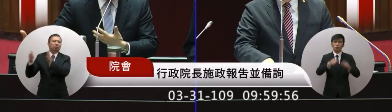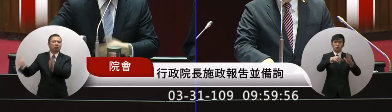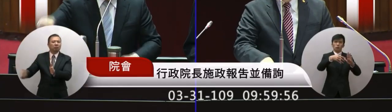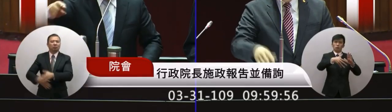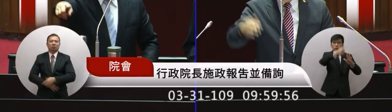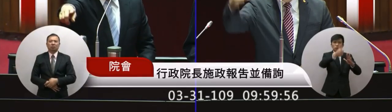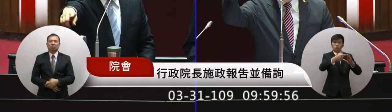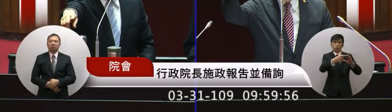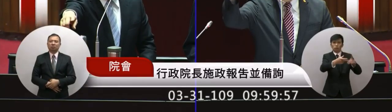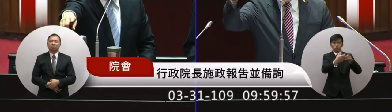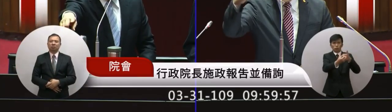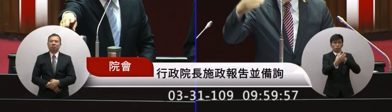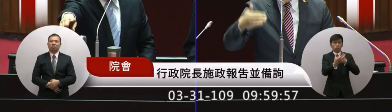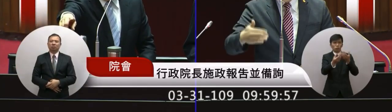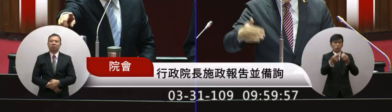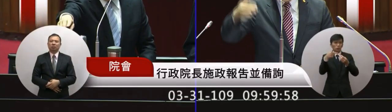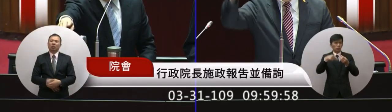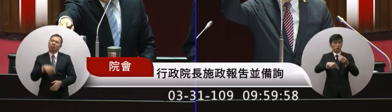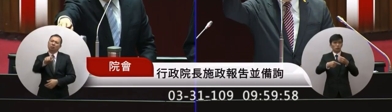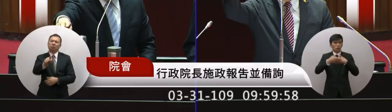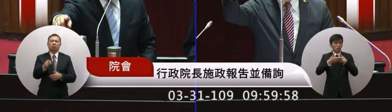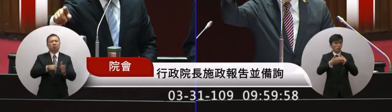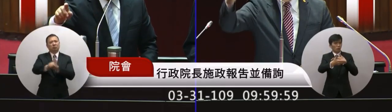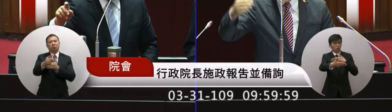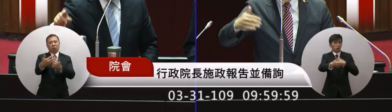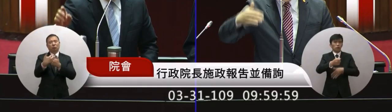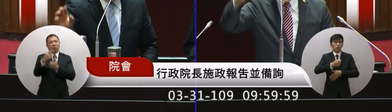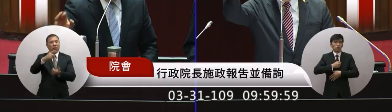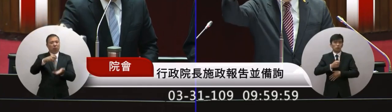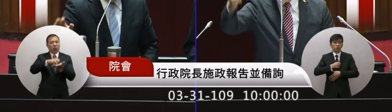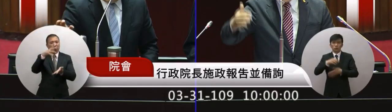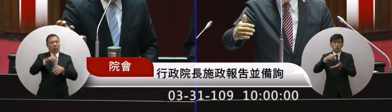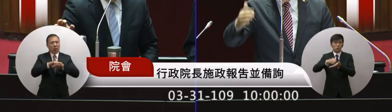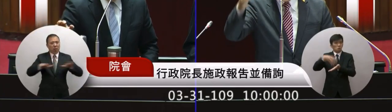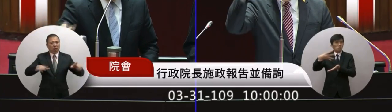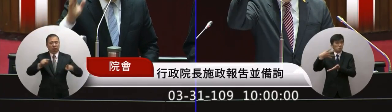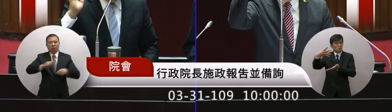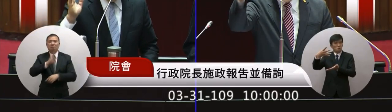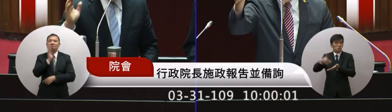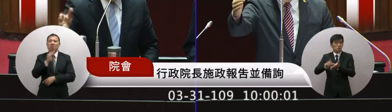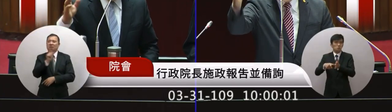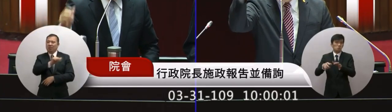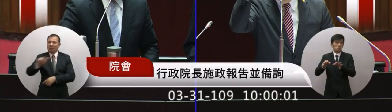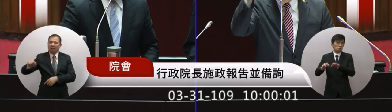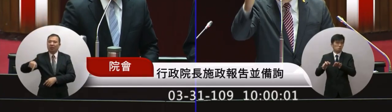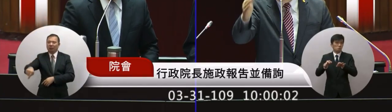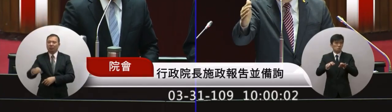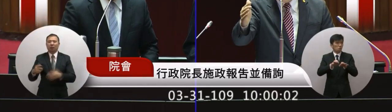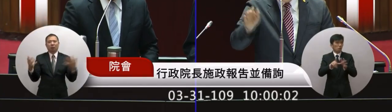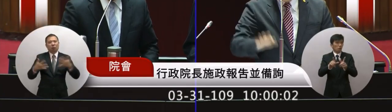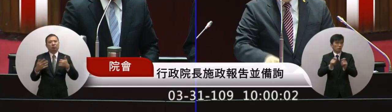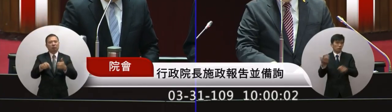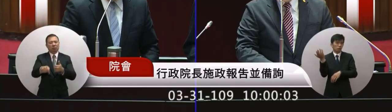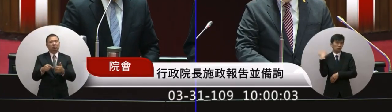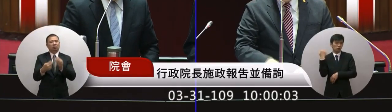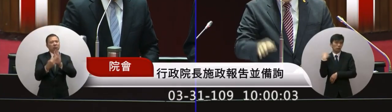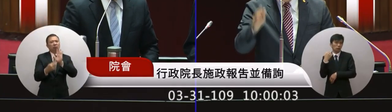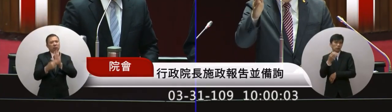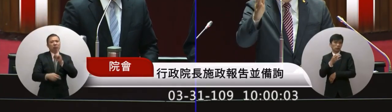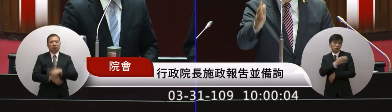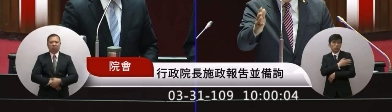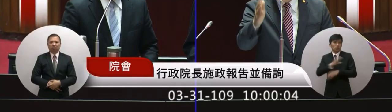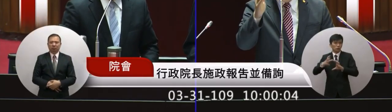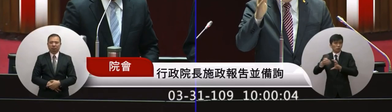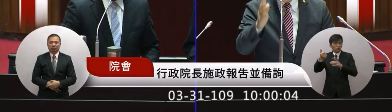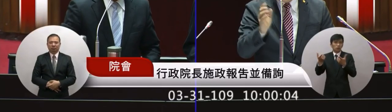回答我的问题。我理解这个过程，因为整个核市的过程走了好几十年，在陈水扁时代也转过弯。那我现在只在想